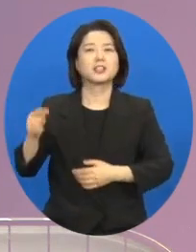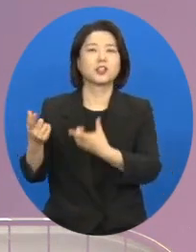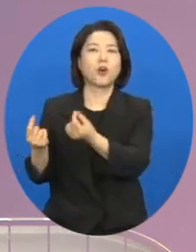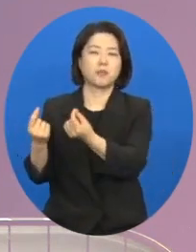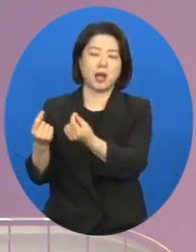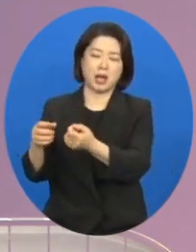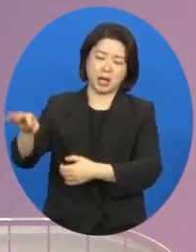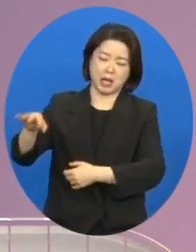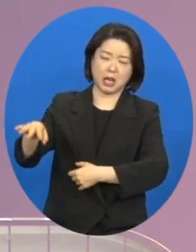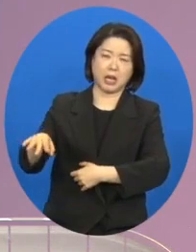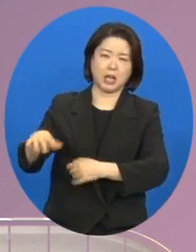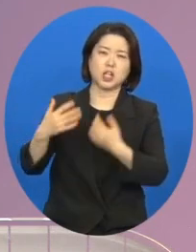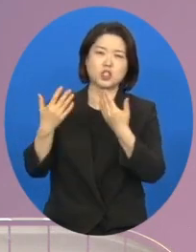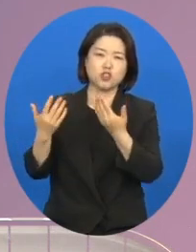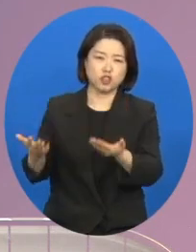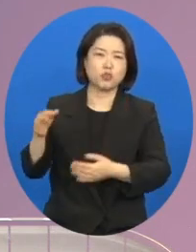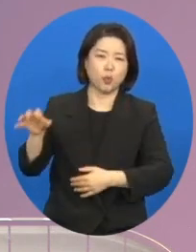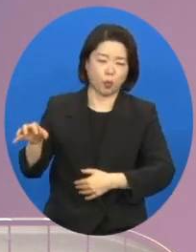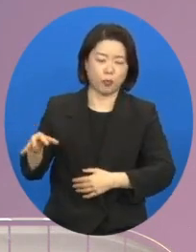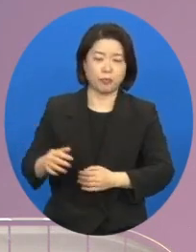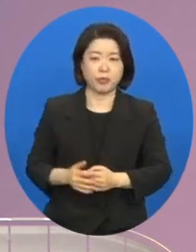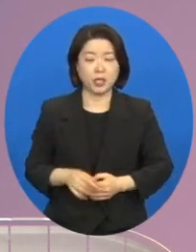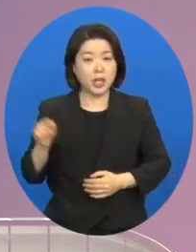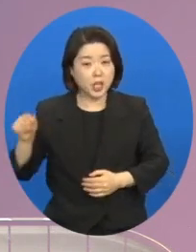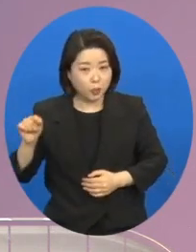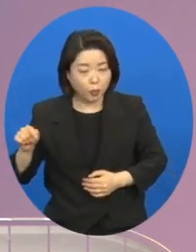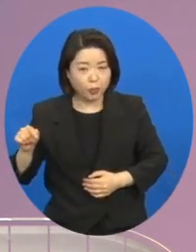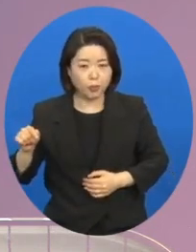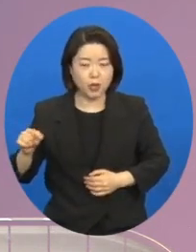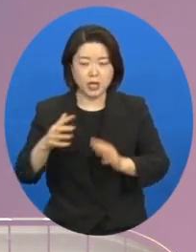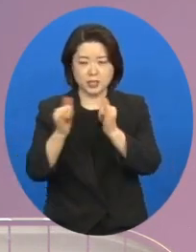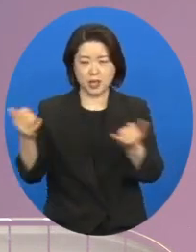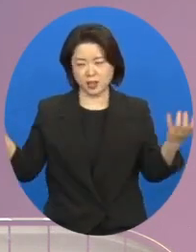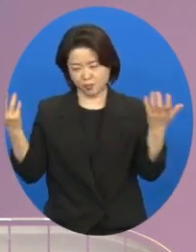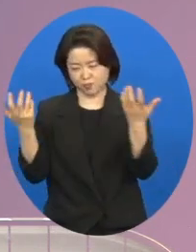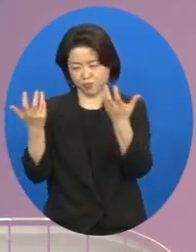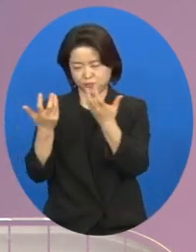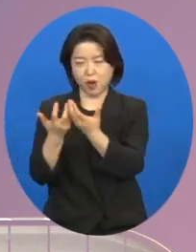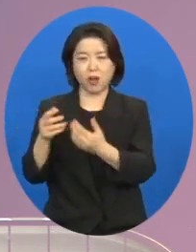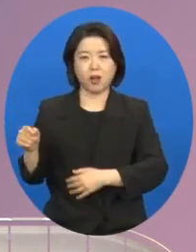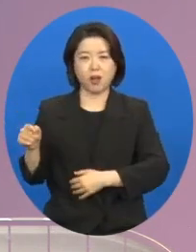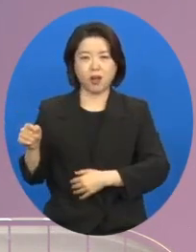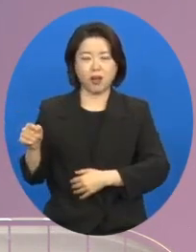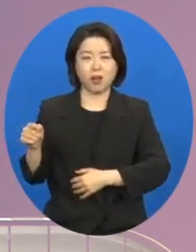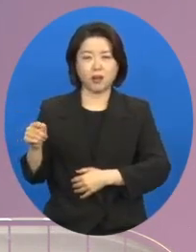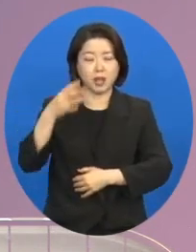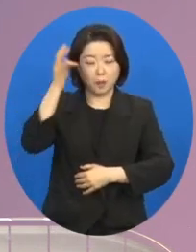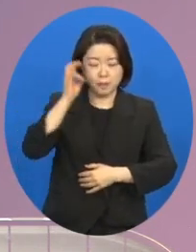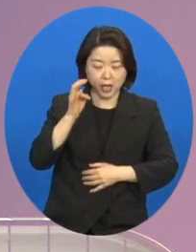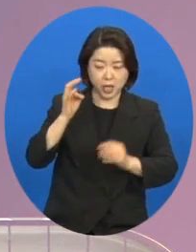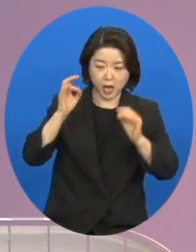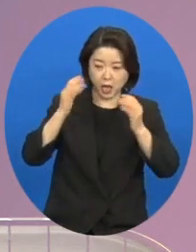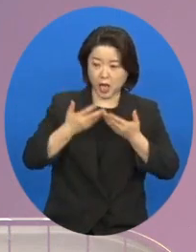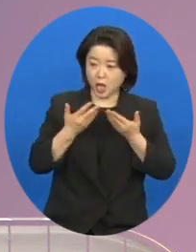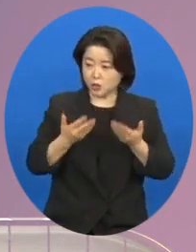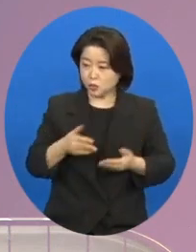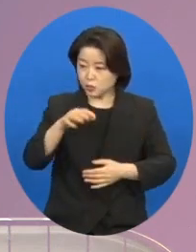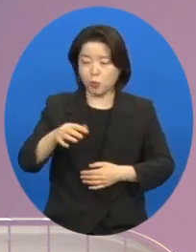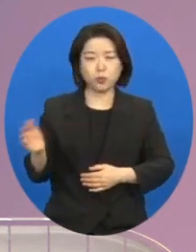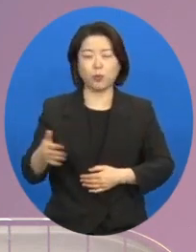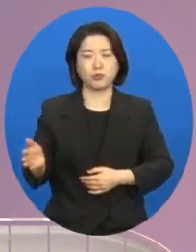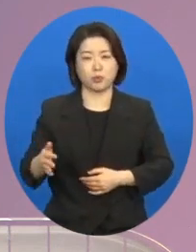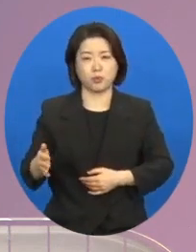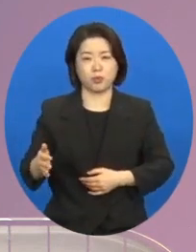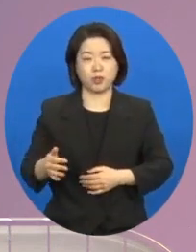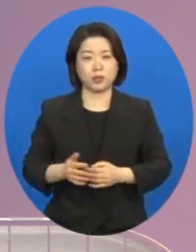그것마저도 사람들이 가득 차서 그들이 있을 곳이 없었다는 겁니다. 왜 이들은 공식적인 여관을 가지